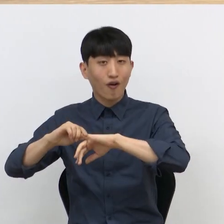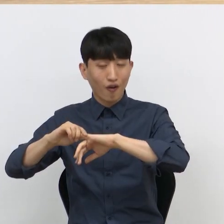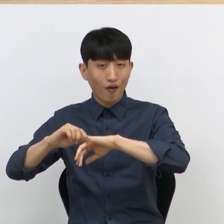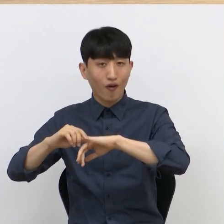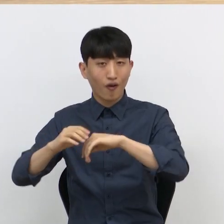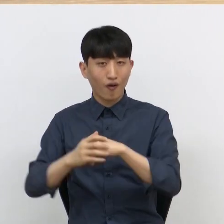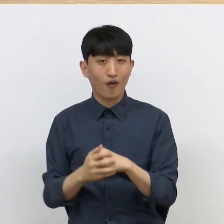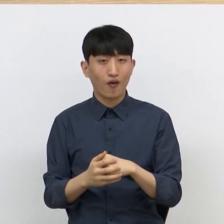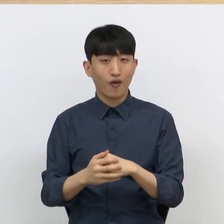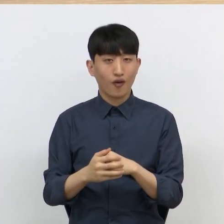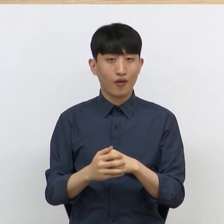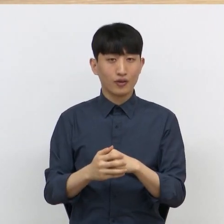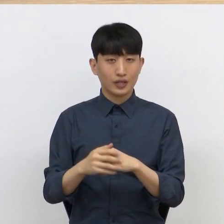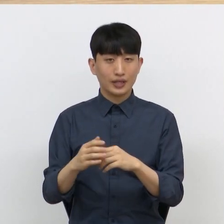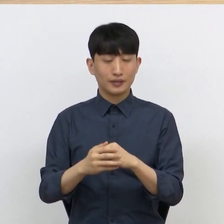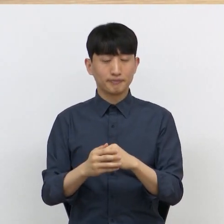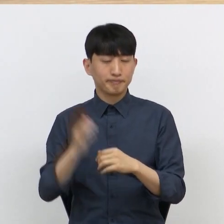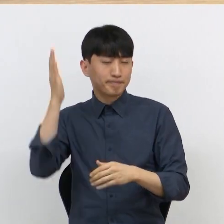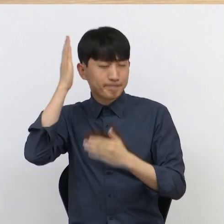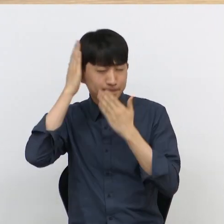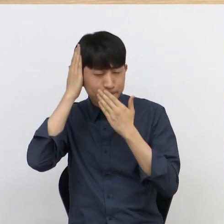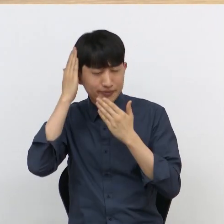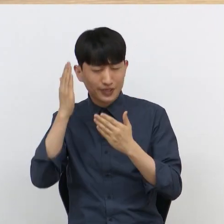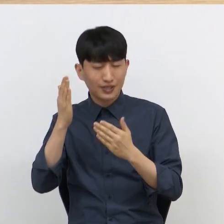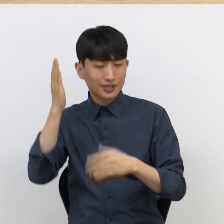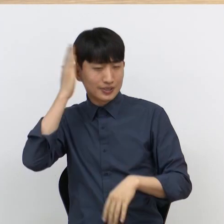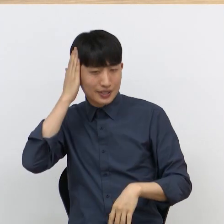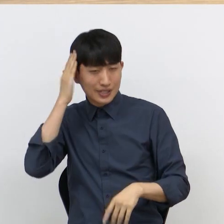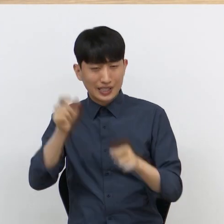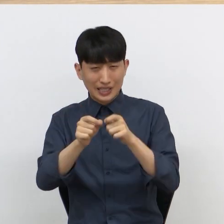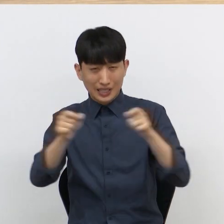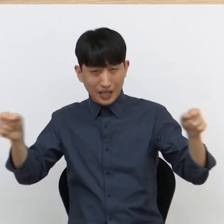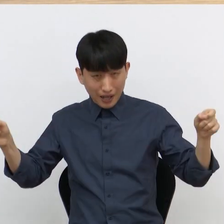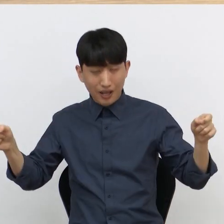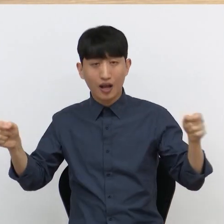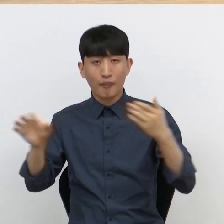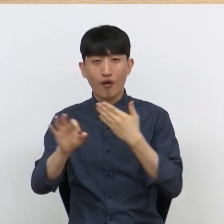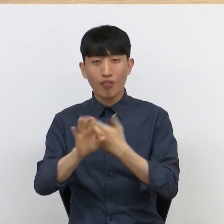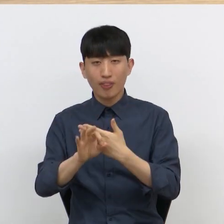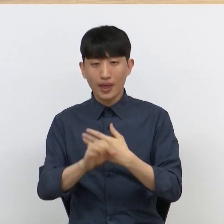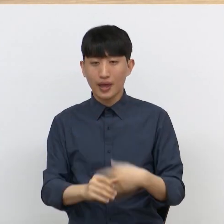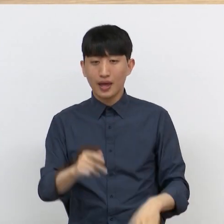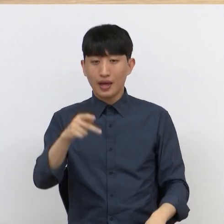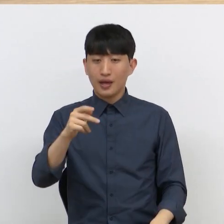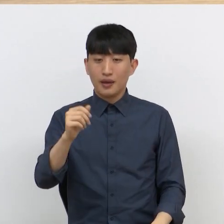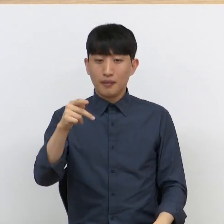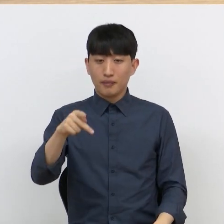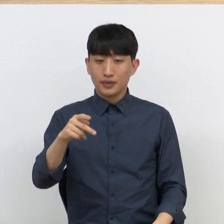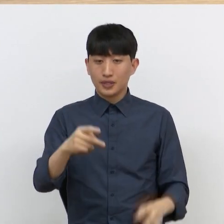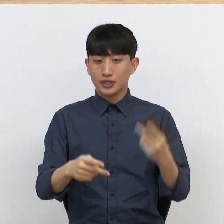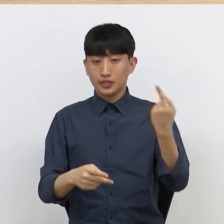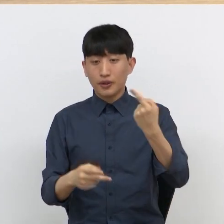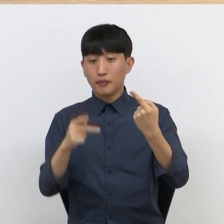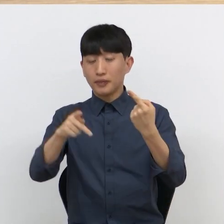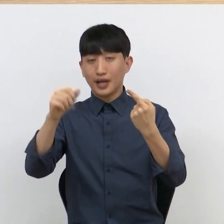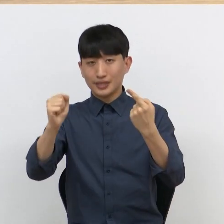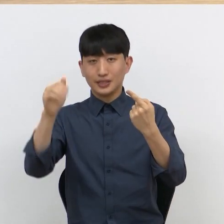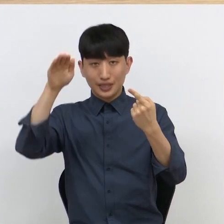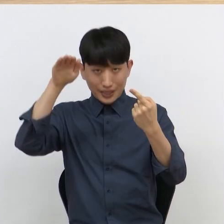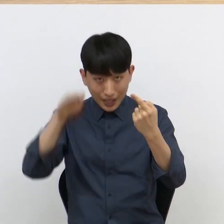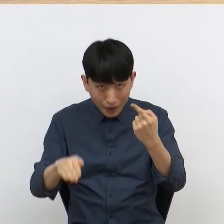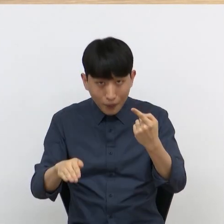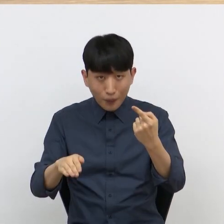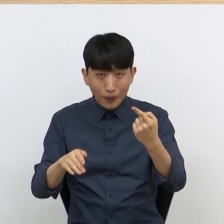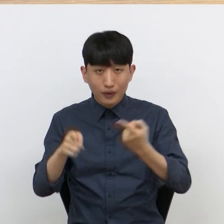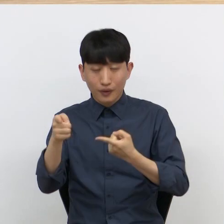안 들렸던 기간이 되게 길었던 사람은 느린 자극 속도인 1000 pps 이하로 자극하면 훨씬 효과적이라고 하는 연구 결과들이